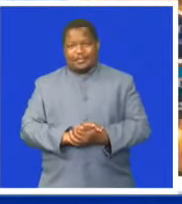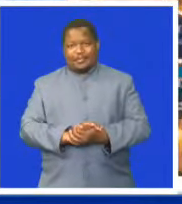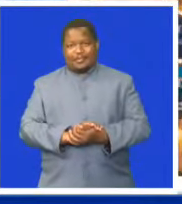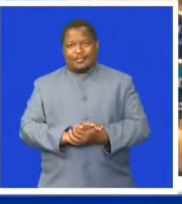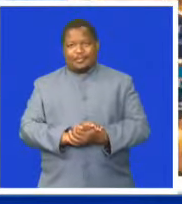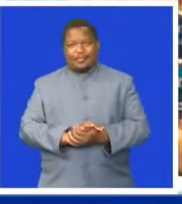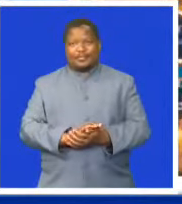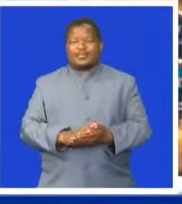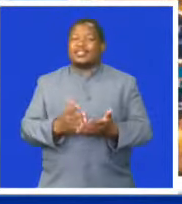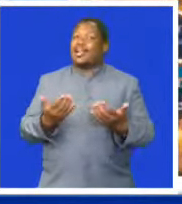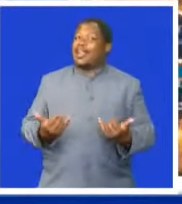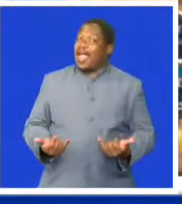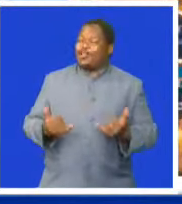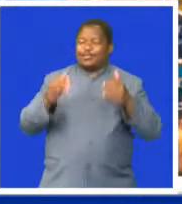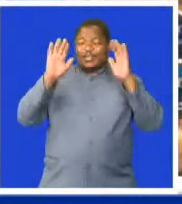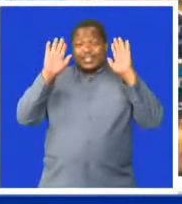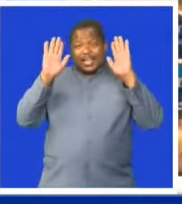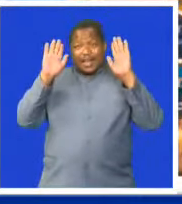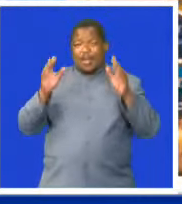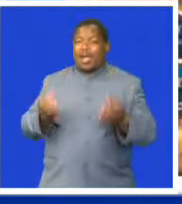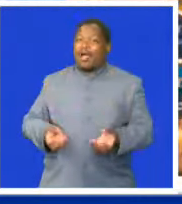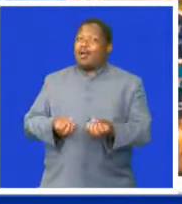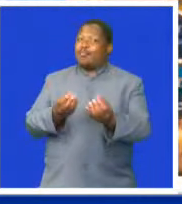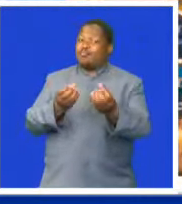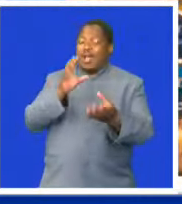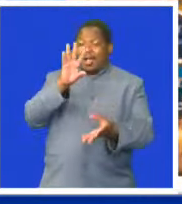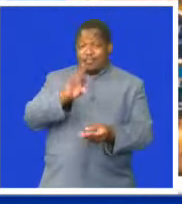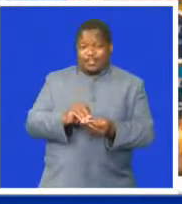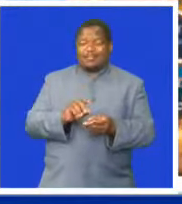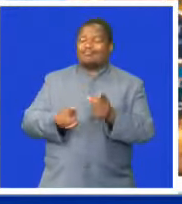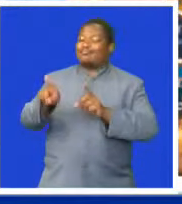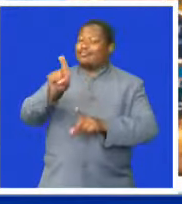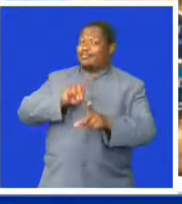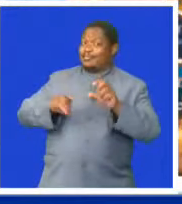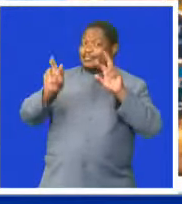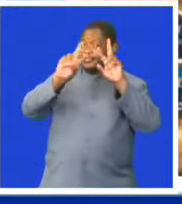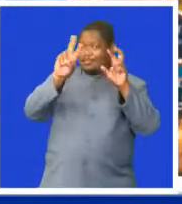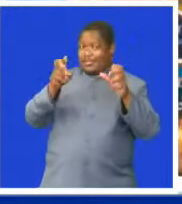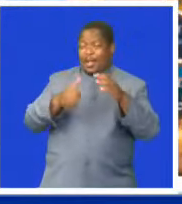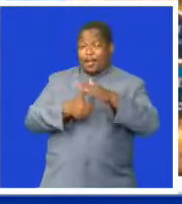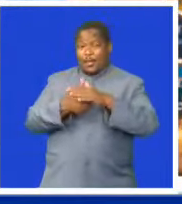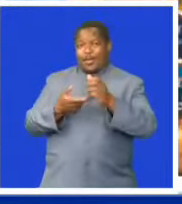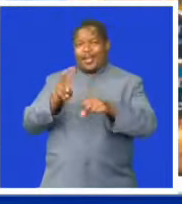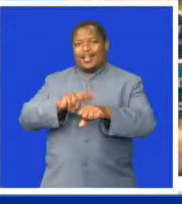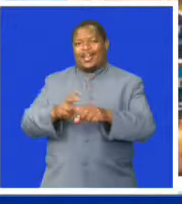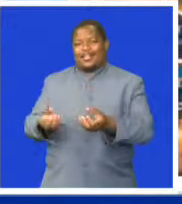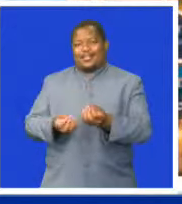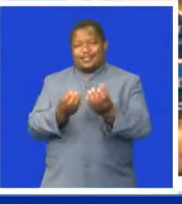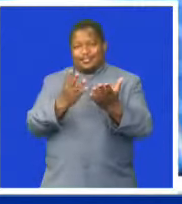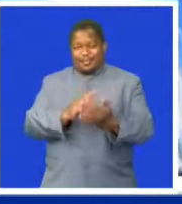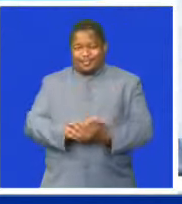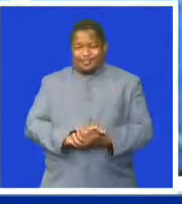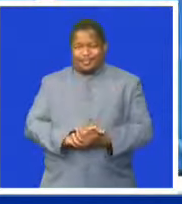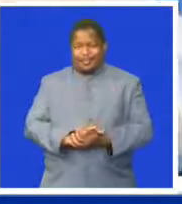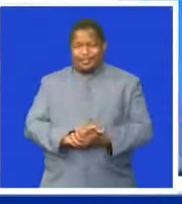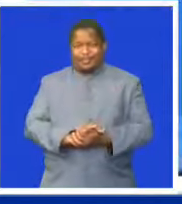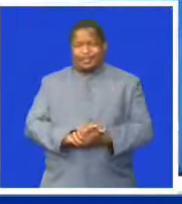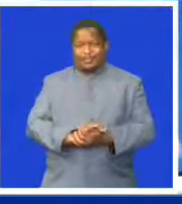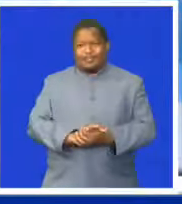Mazala mahleti yaguca tensimbi yesikhombisa singakahamba sibuke nathi ihloko tatu bethamba phambili lomuhla.